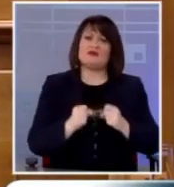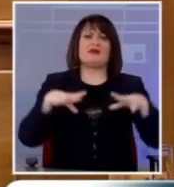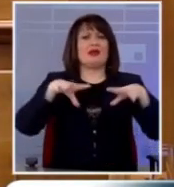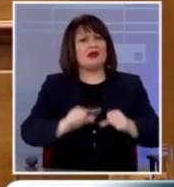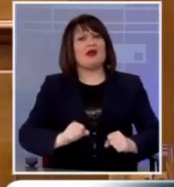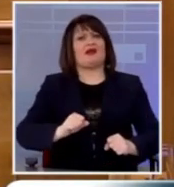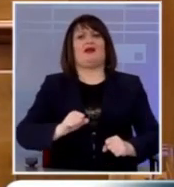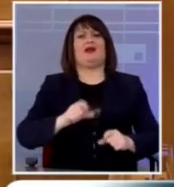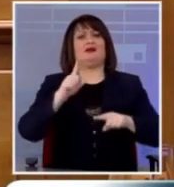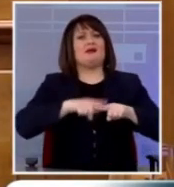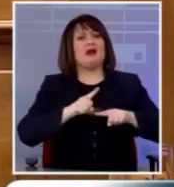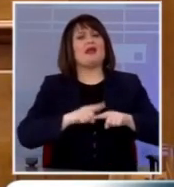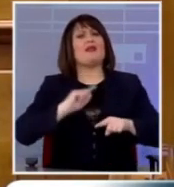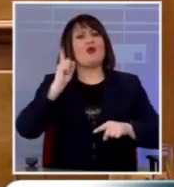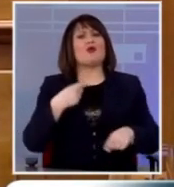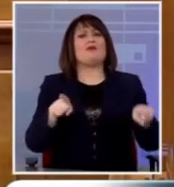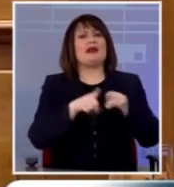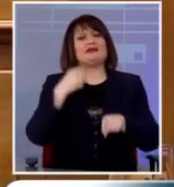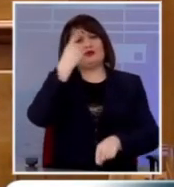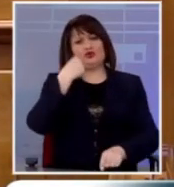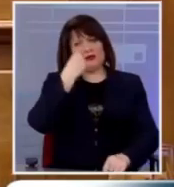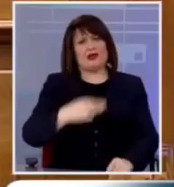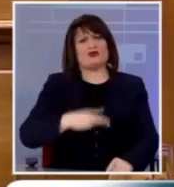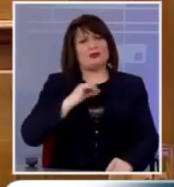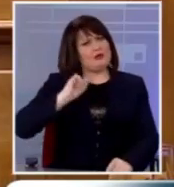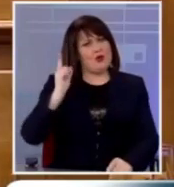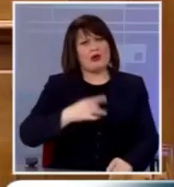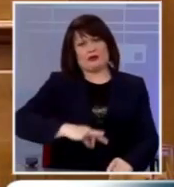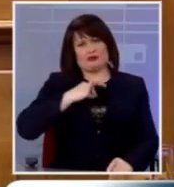κυριαρχία, τη συλλογική και προσωπική αξιοπρέπεια.